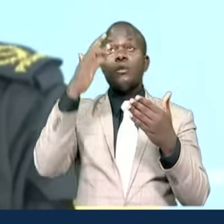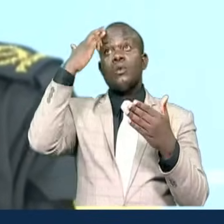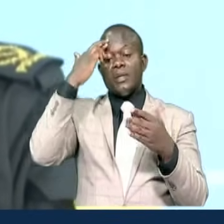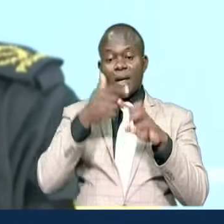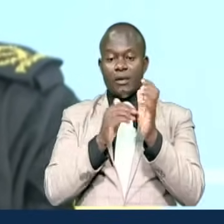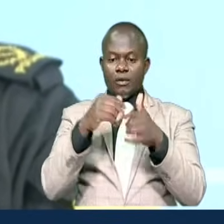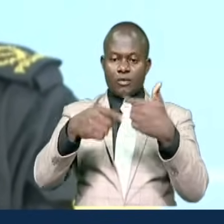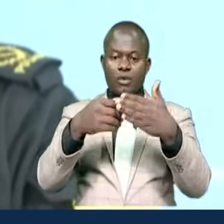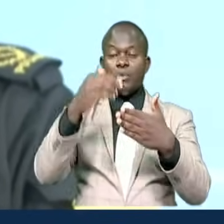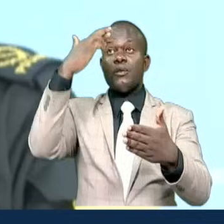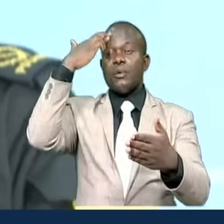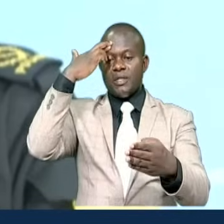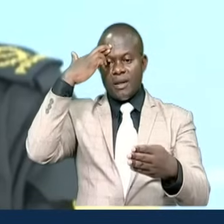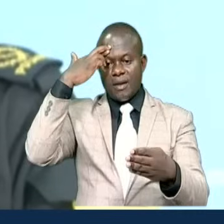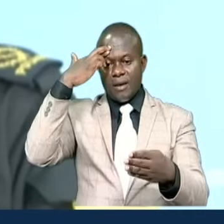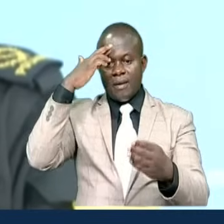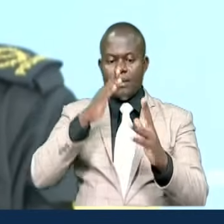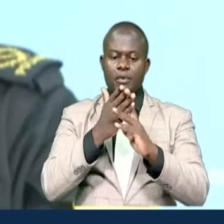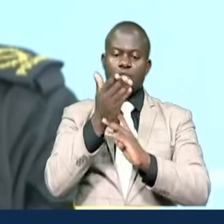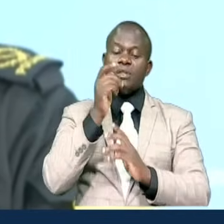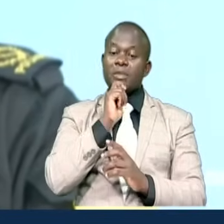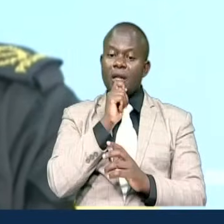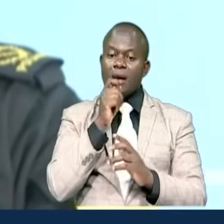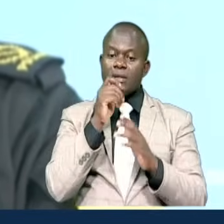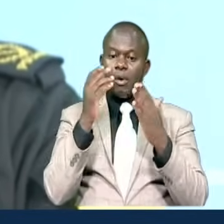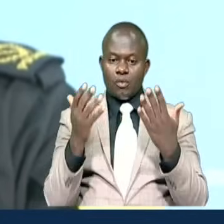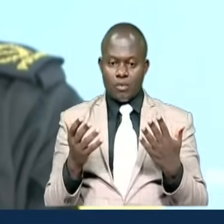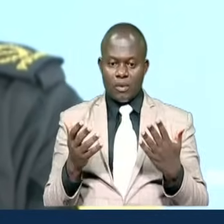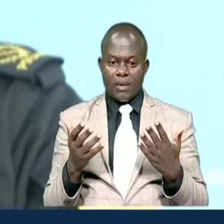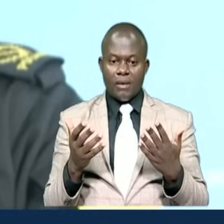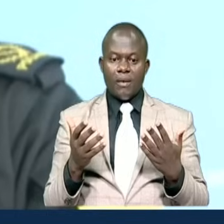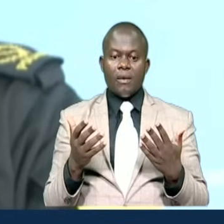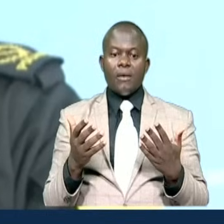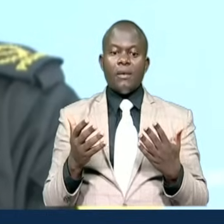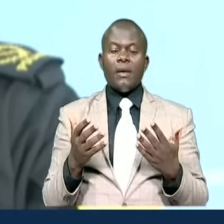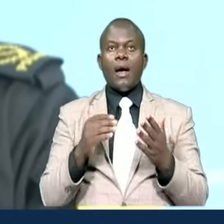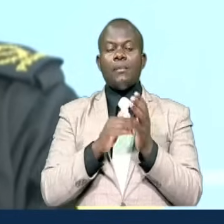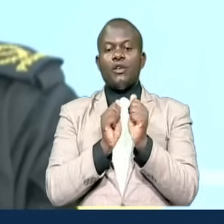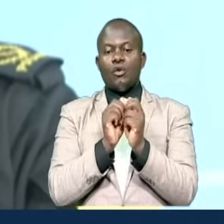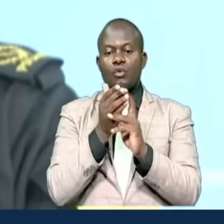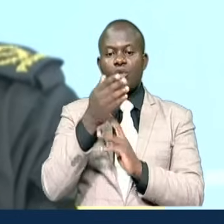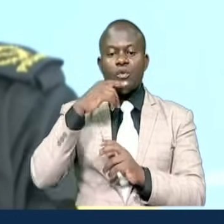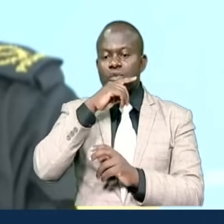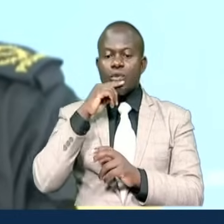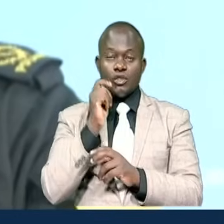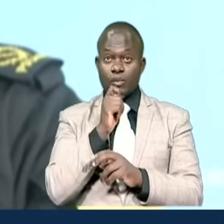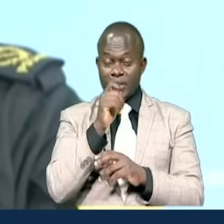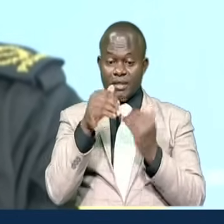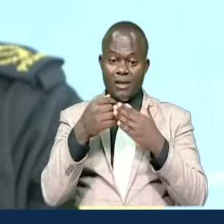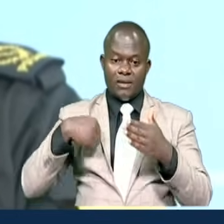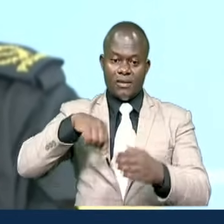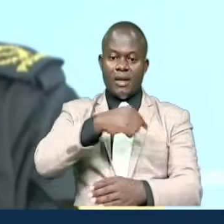kandi tuzakomeza kwibukiranya binyuze mu itangazamakuru no ku mbuga nkoranyambaga